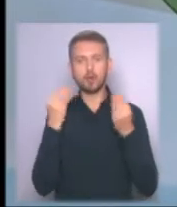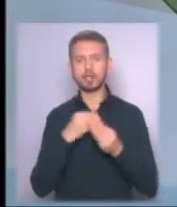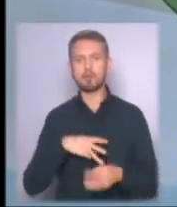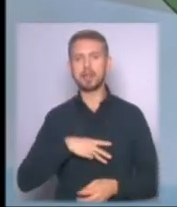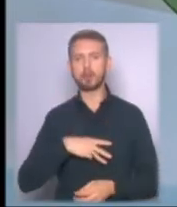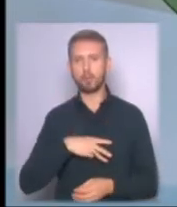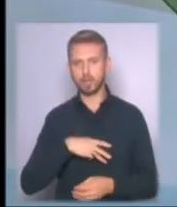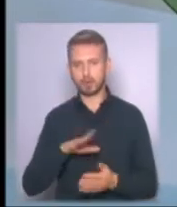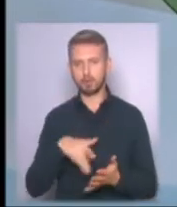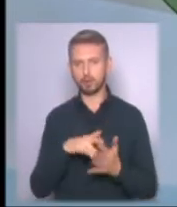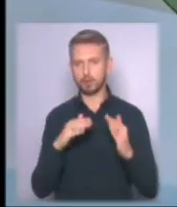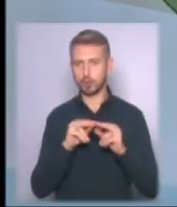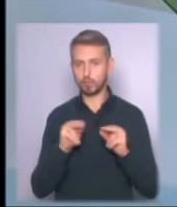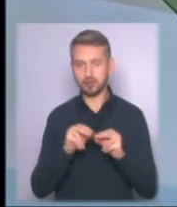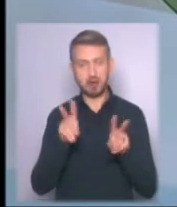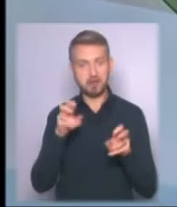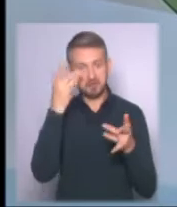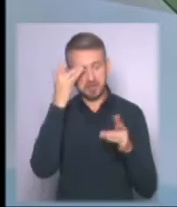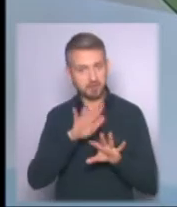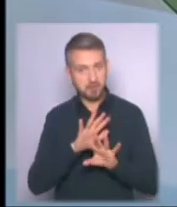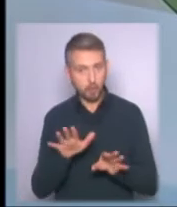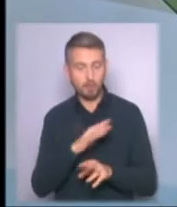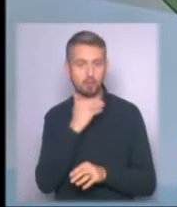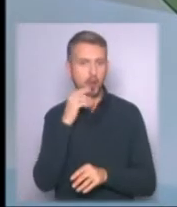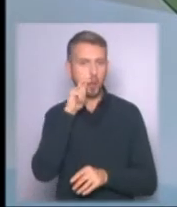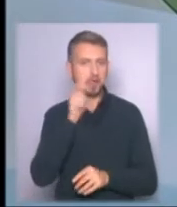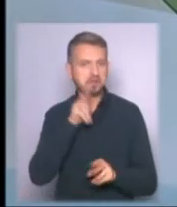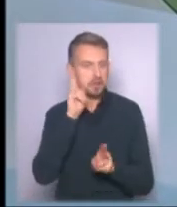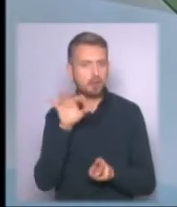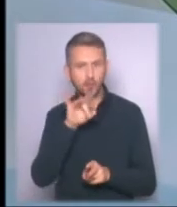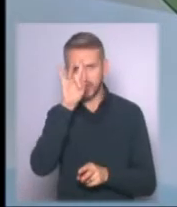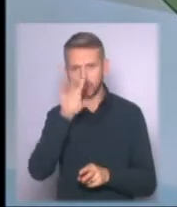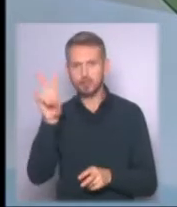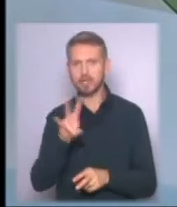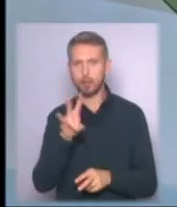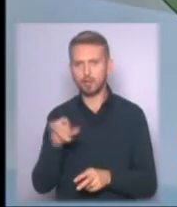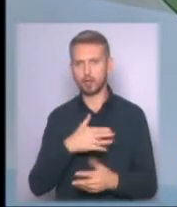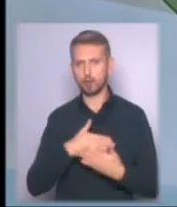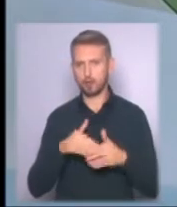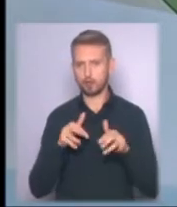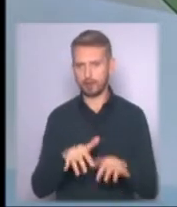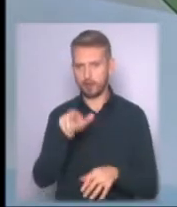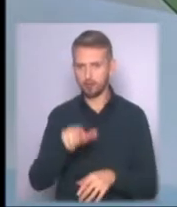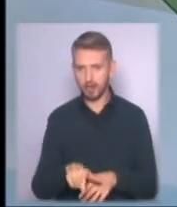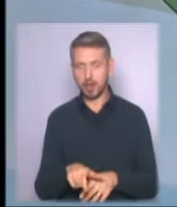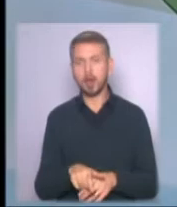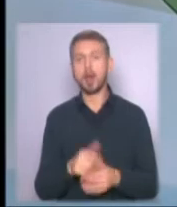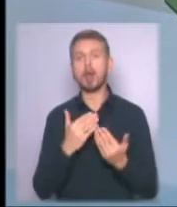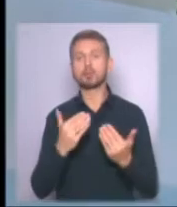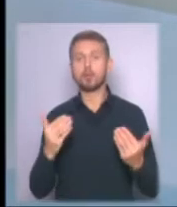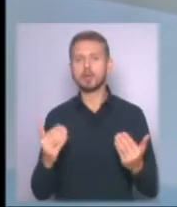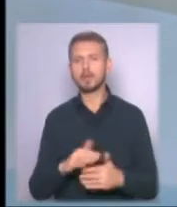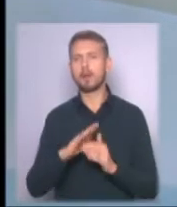вчителя. Назва не випадкова. Чимало українців не знають про видатного церковного та громадського діяча. Експозиція покликана змінити